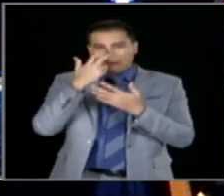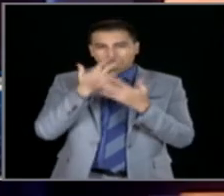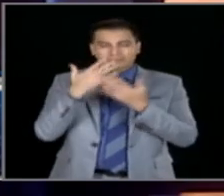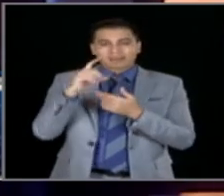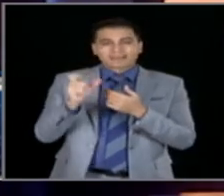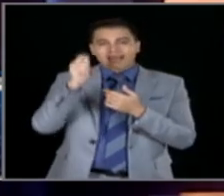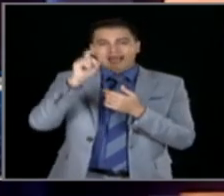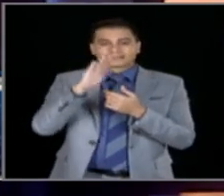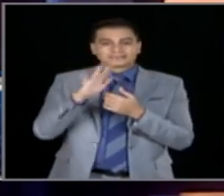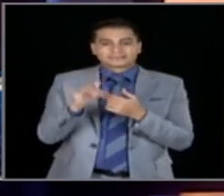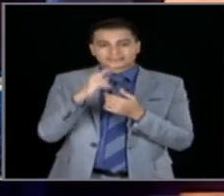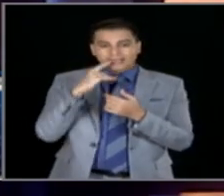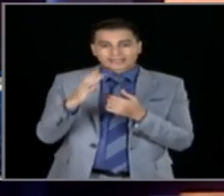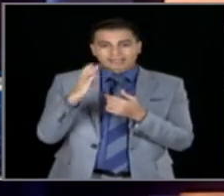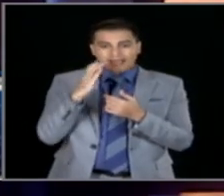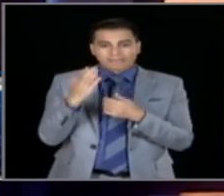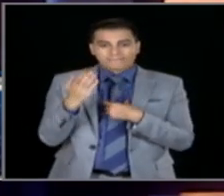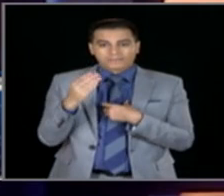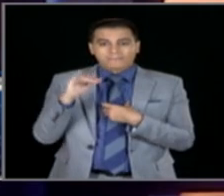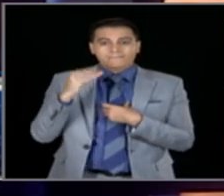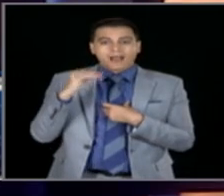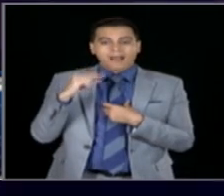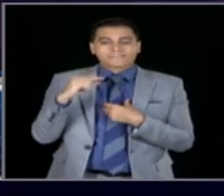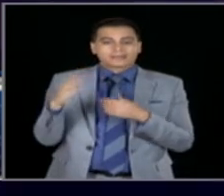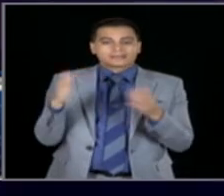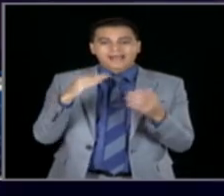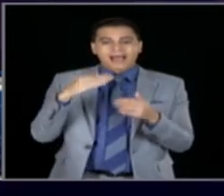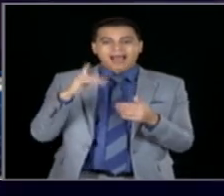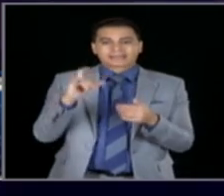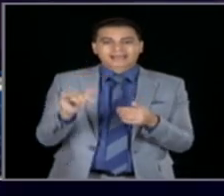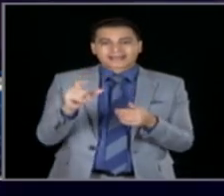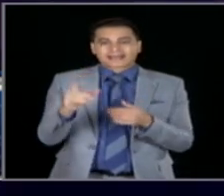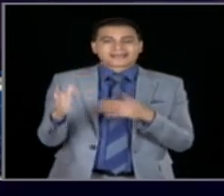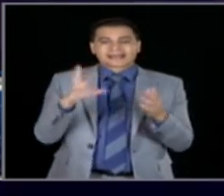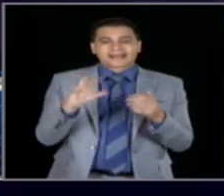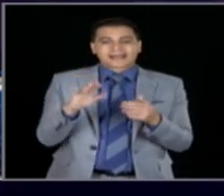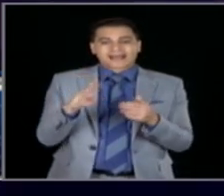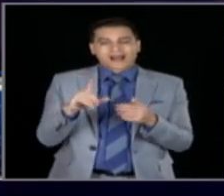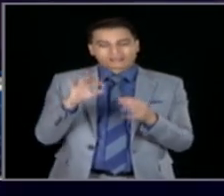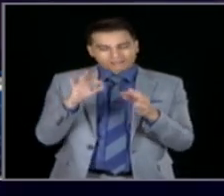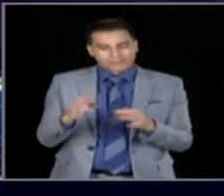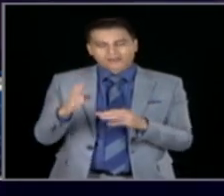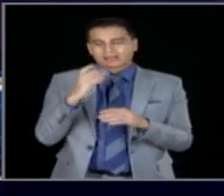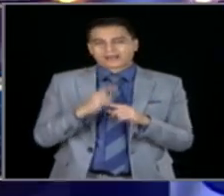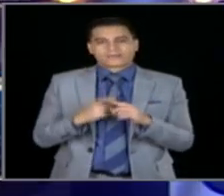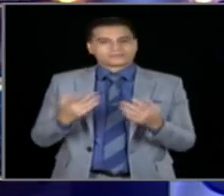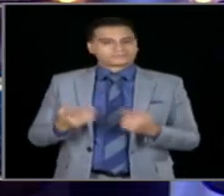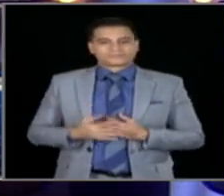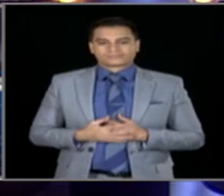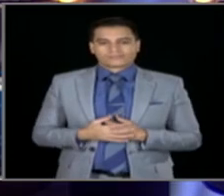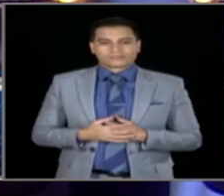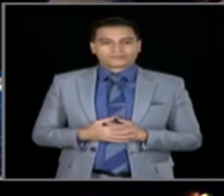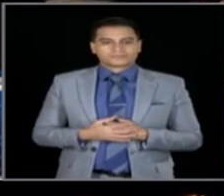نانسي إجابتك. محمد حسنين هيكل. محمد حسنين هيكل طبعاً إجابة